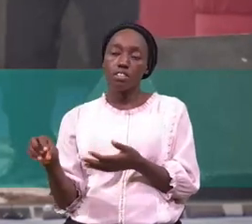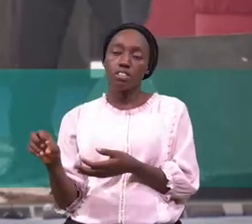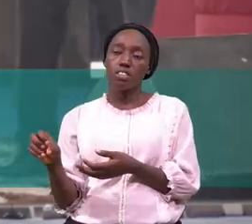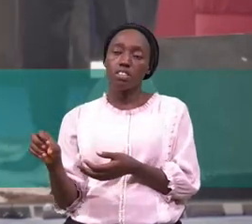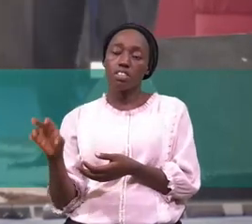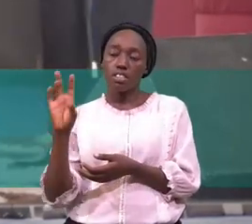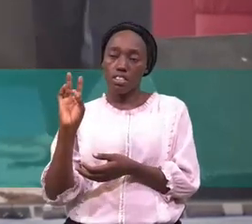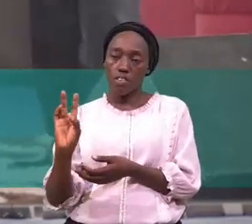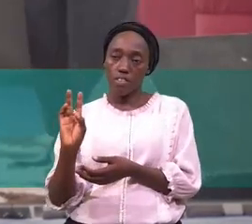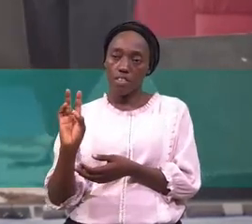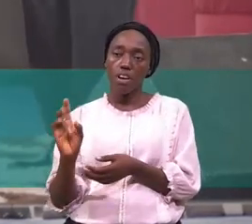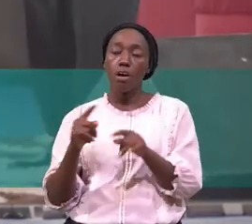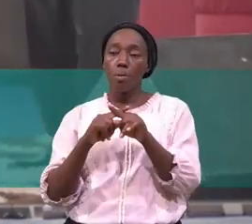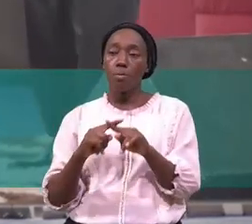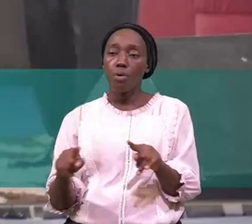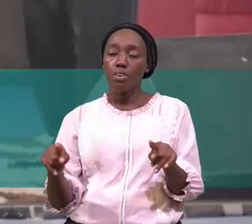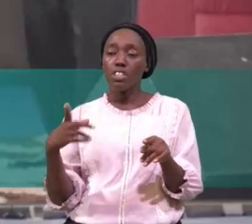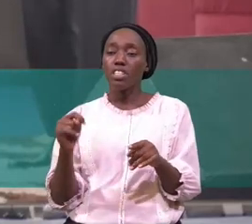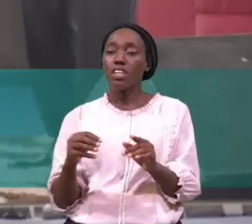verset 7.